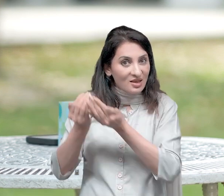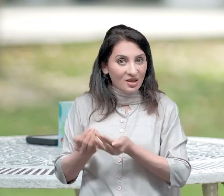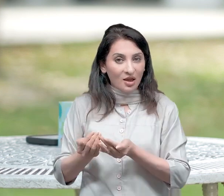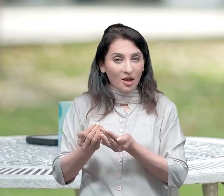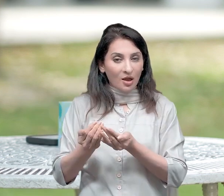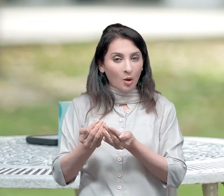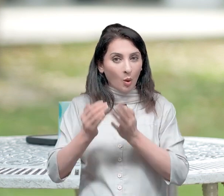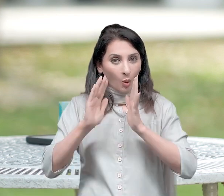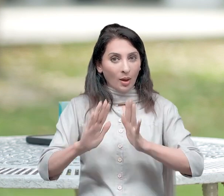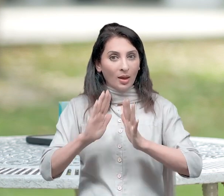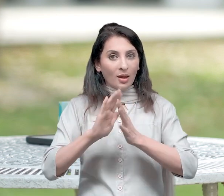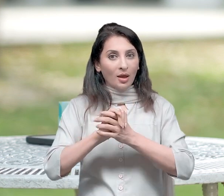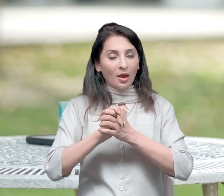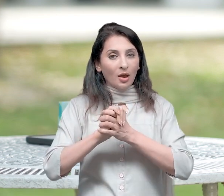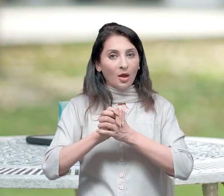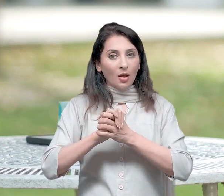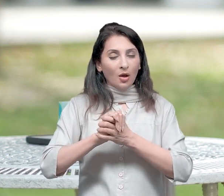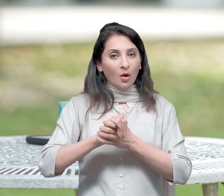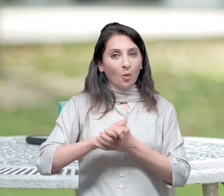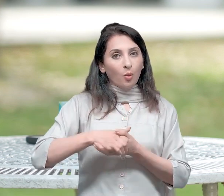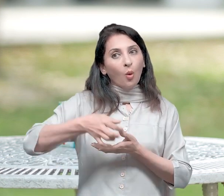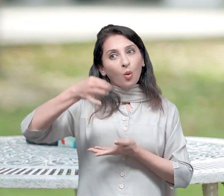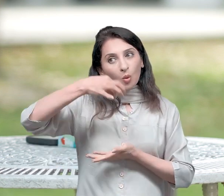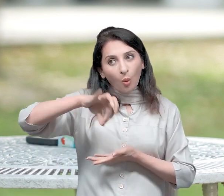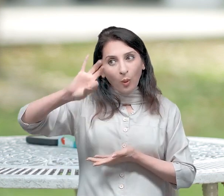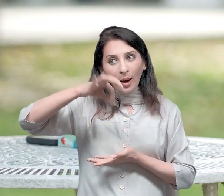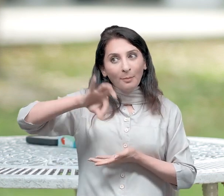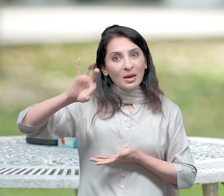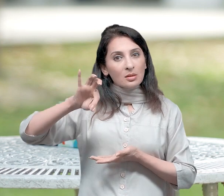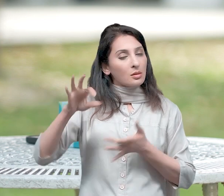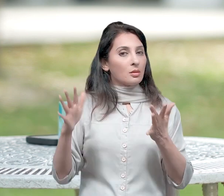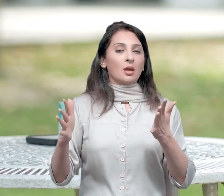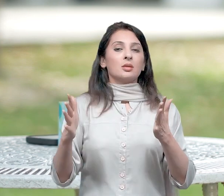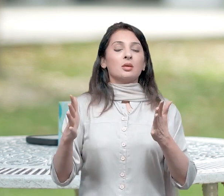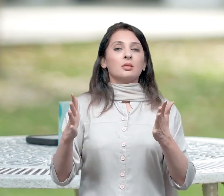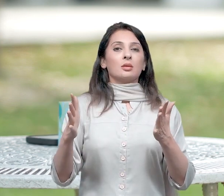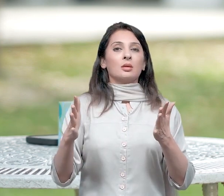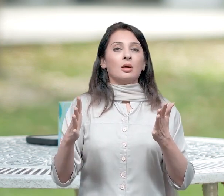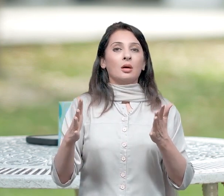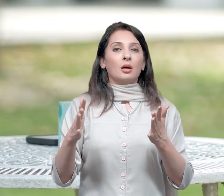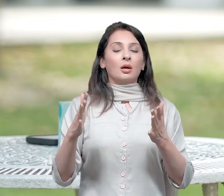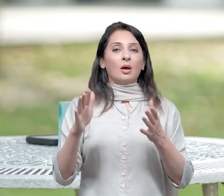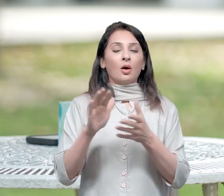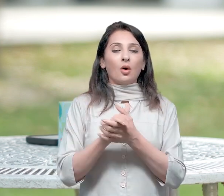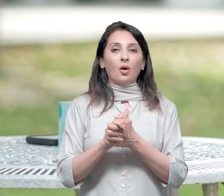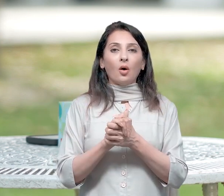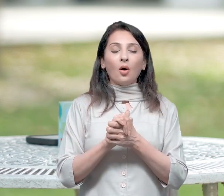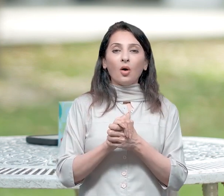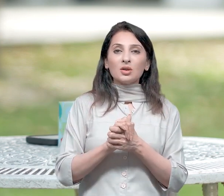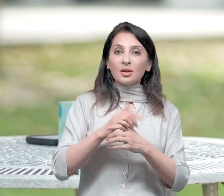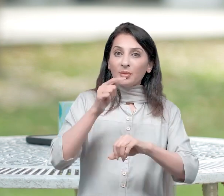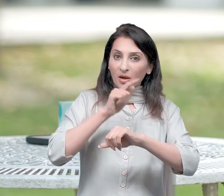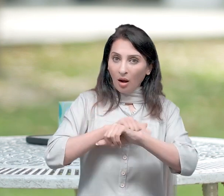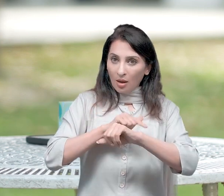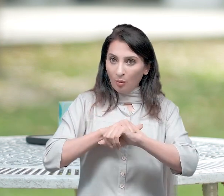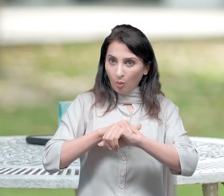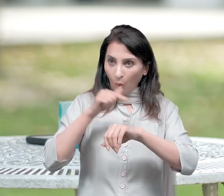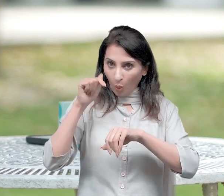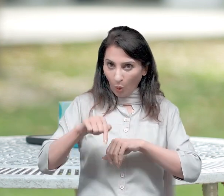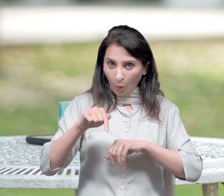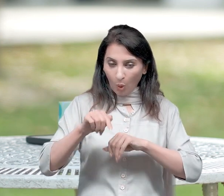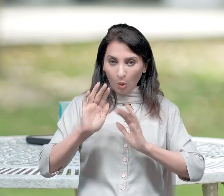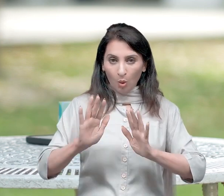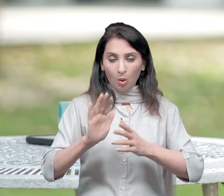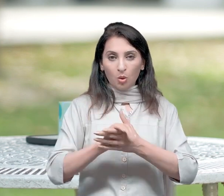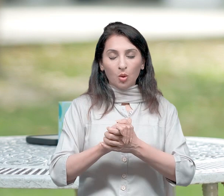وہ پورا نہیں کر سکتا، اور وقت آنے پہ فرض کریں ایک ہم نے لون لیا تھا جس کی